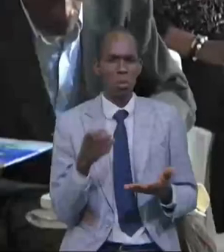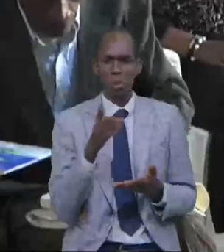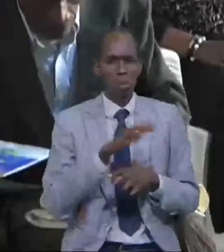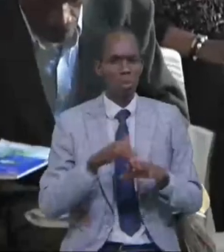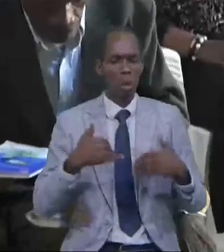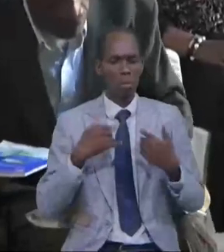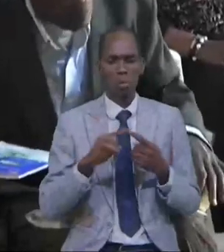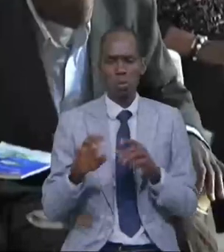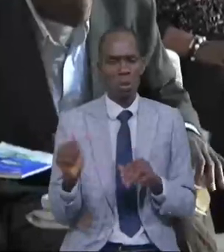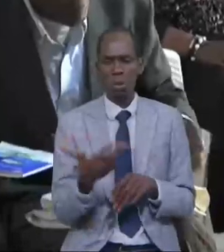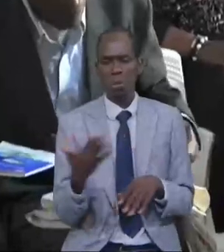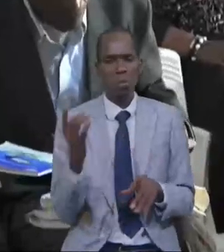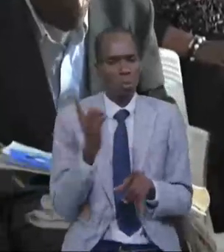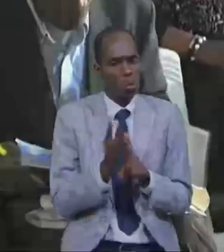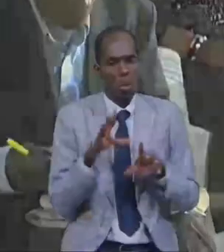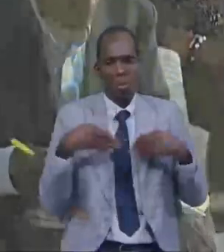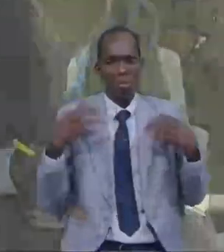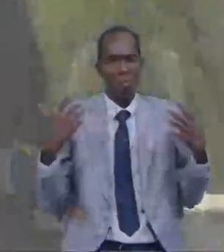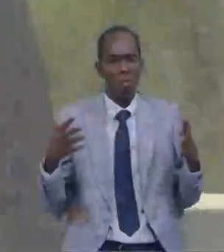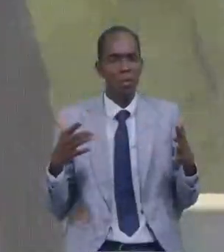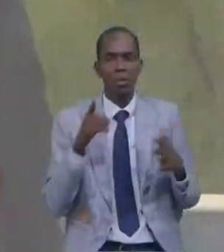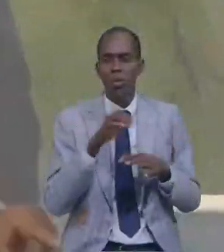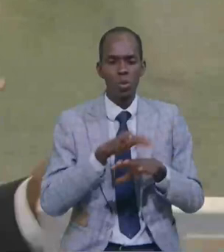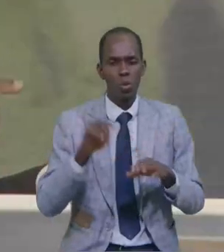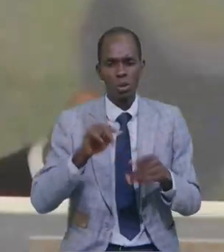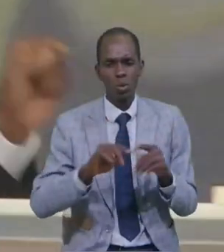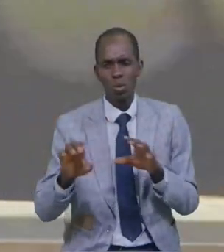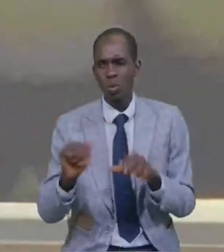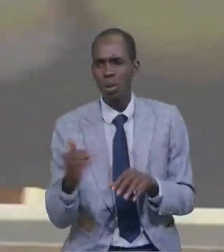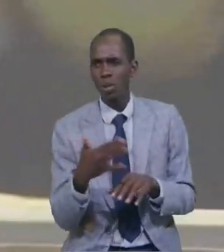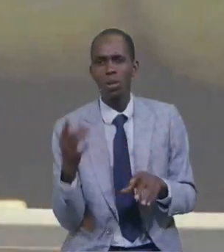Crois seulement que tu es sauvé. Confesse.